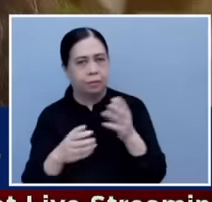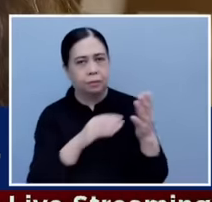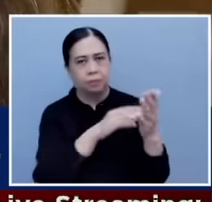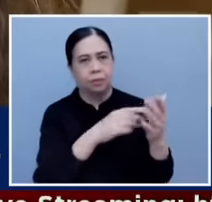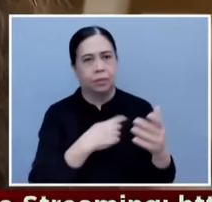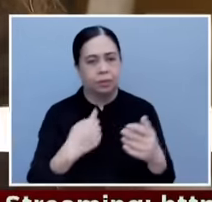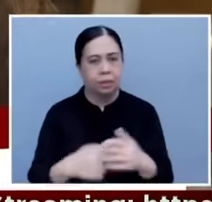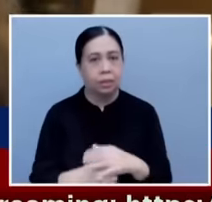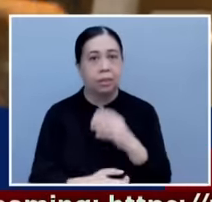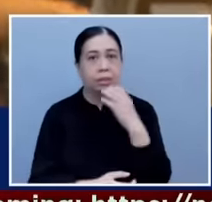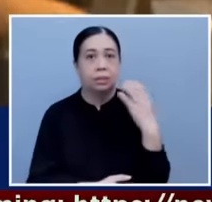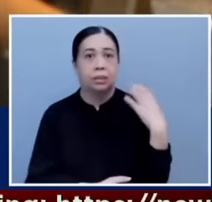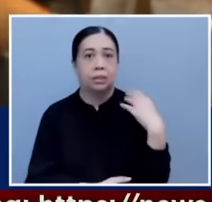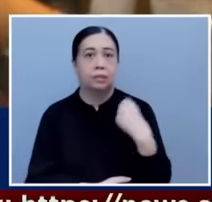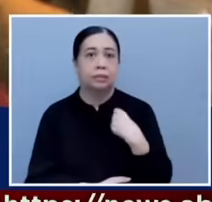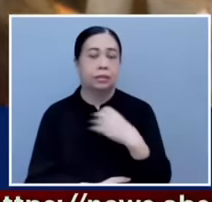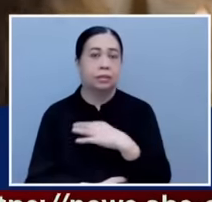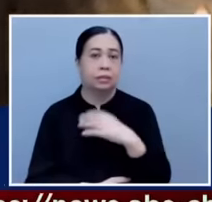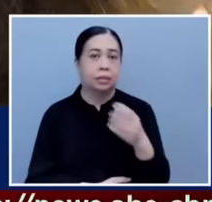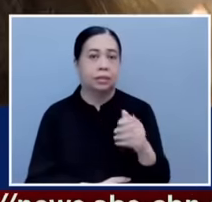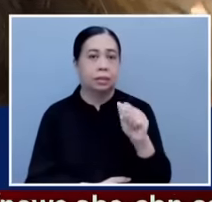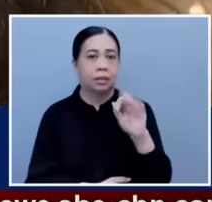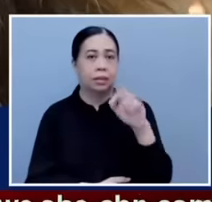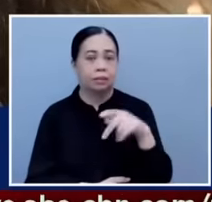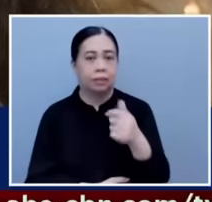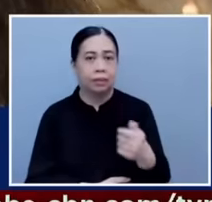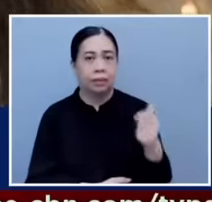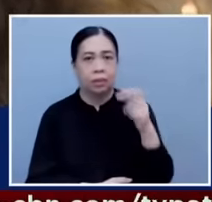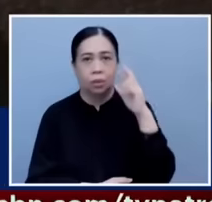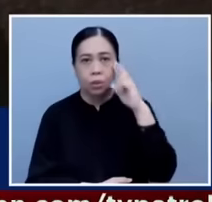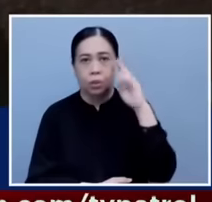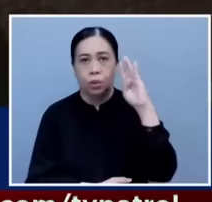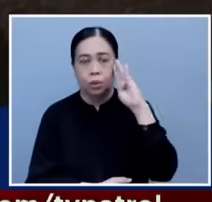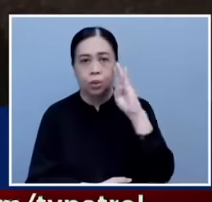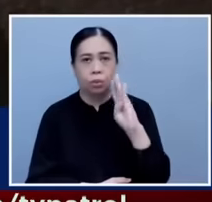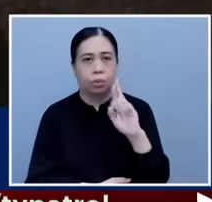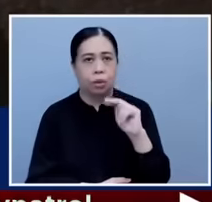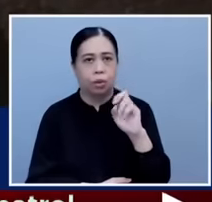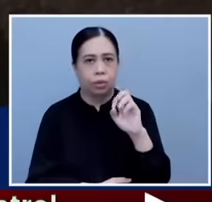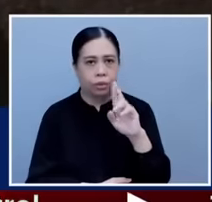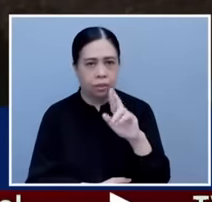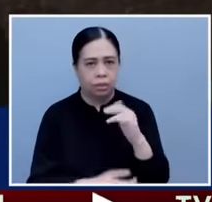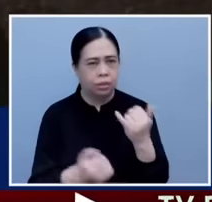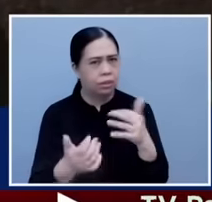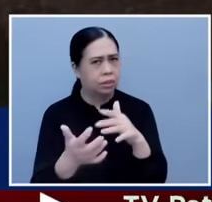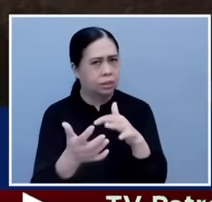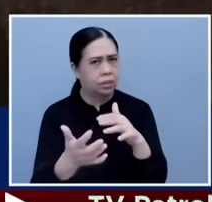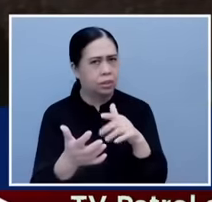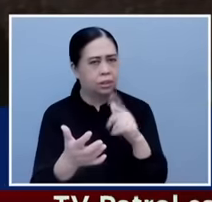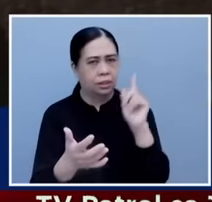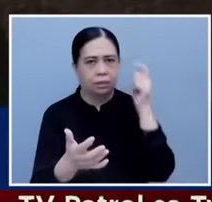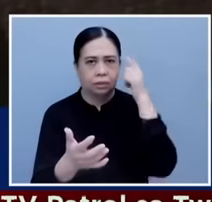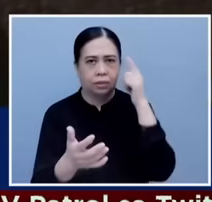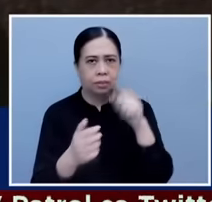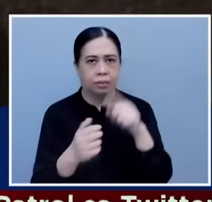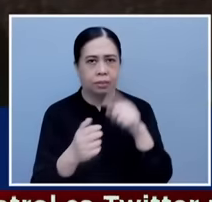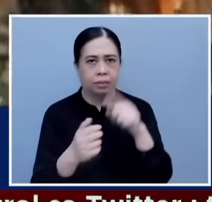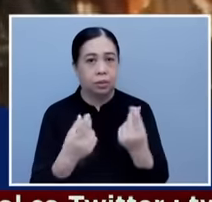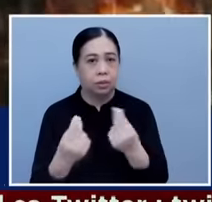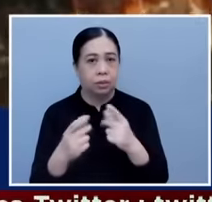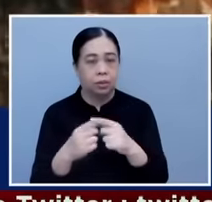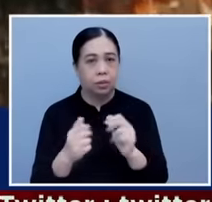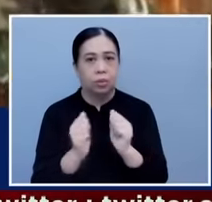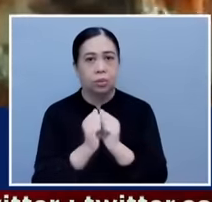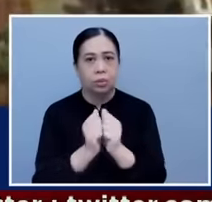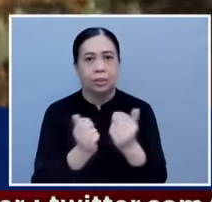of Staff ng Armed Forces of the Philippines na si General Romeo Bronner Jr. na pinag-aaralan ng pamahalaan ang pagsasagawa ng Joint